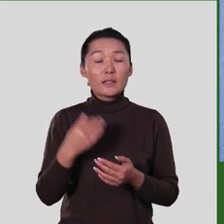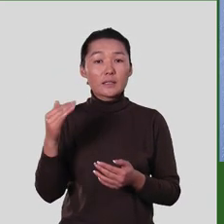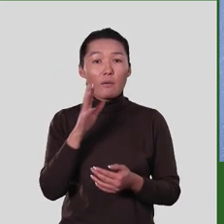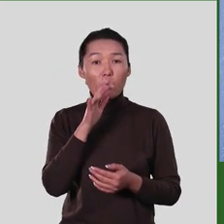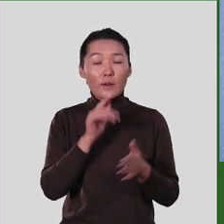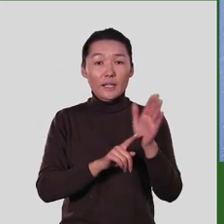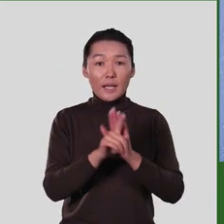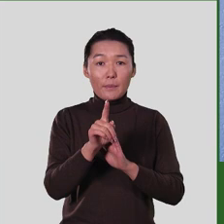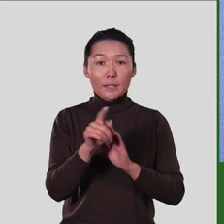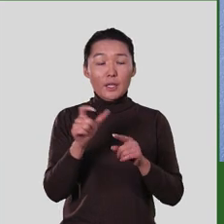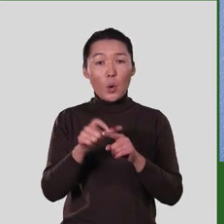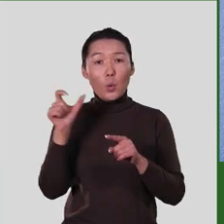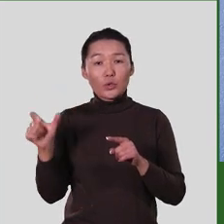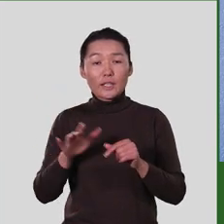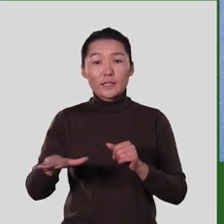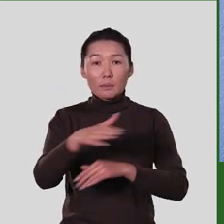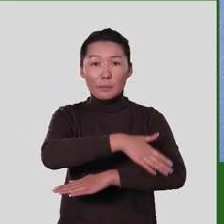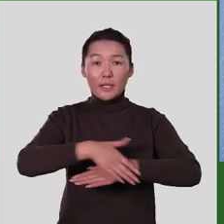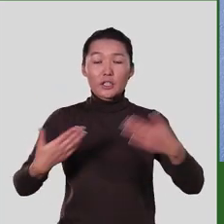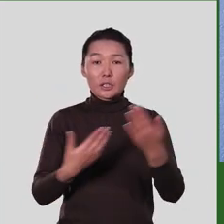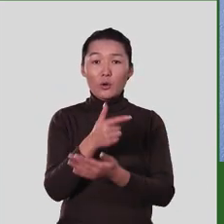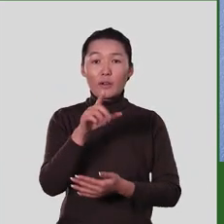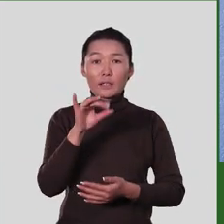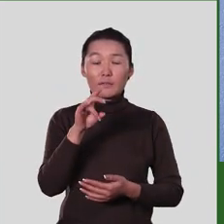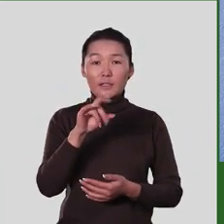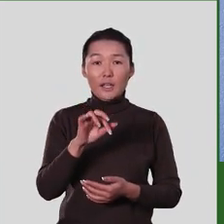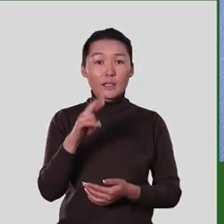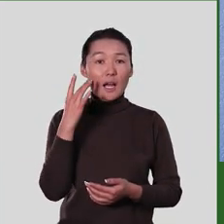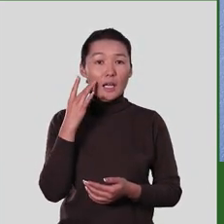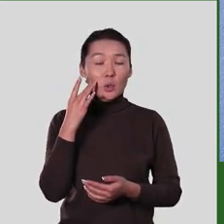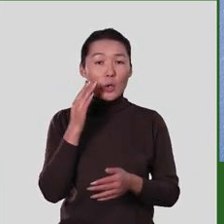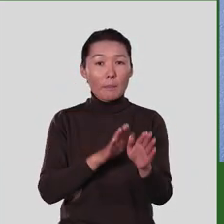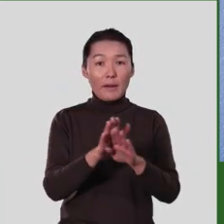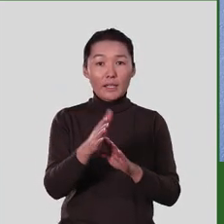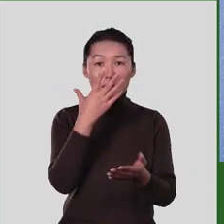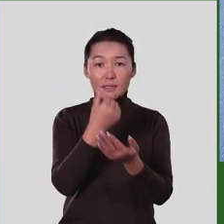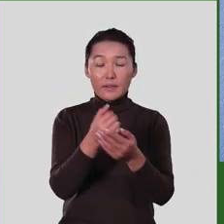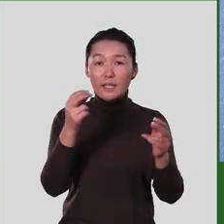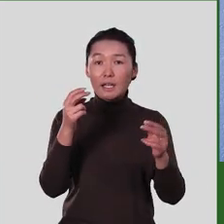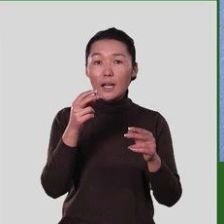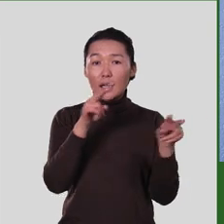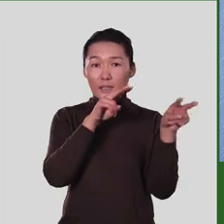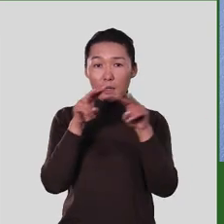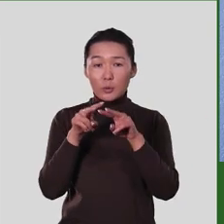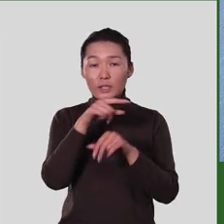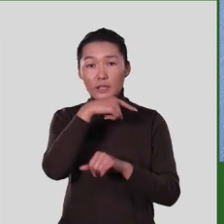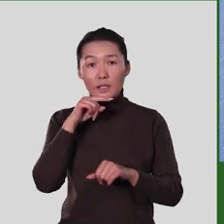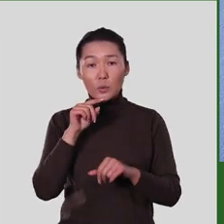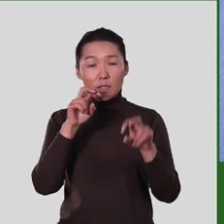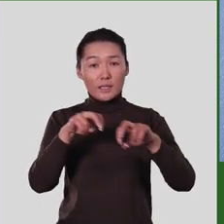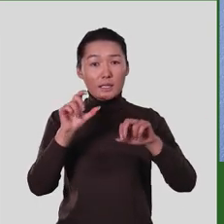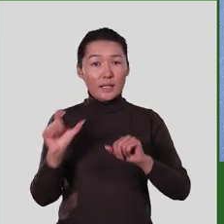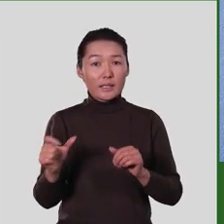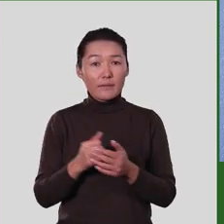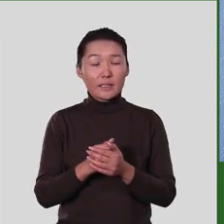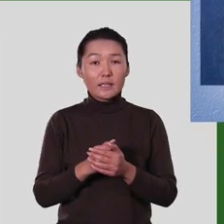побережья Новая Гвинея, на котором проводил свои наблюдения русские исследователи, на всех картах